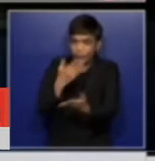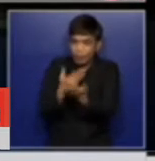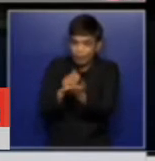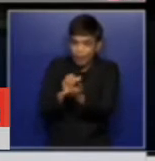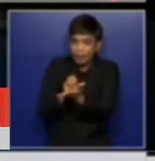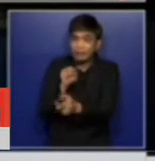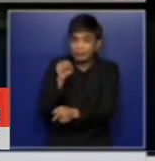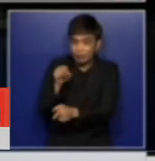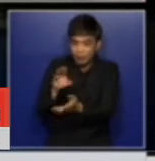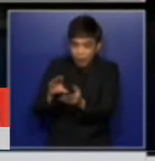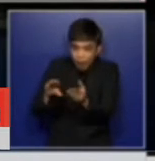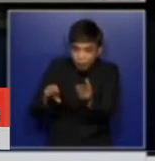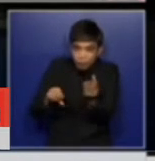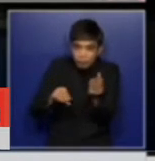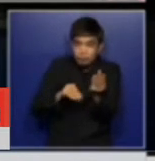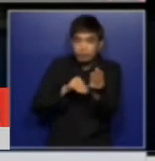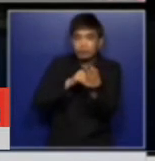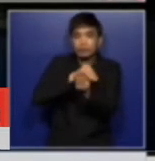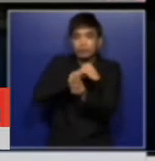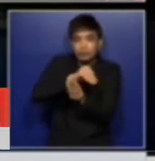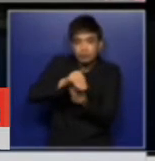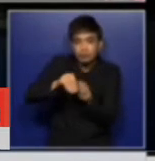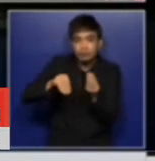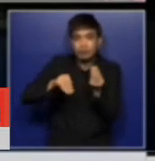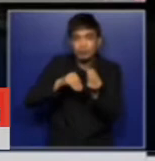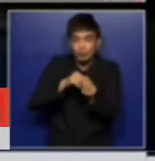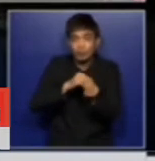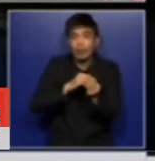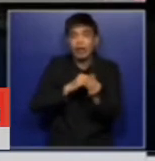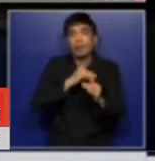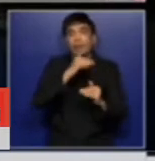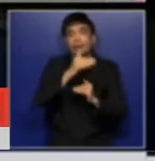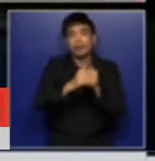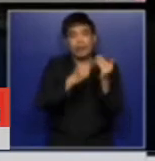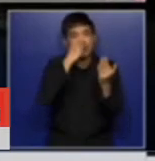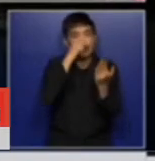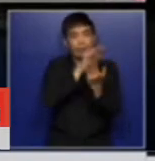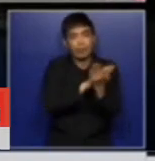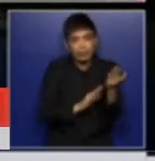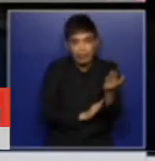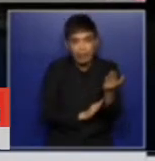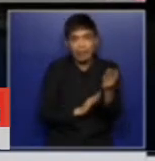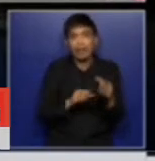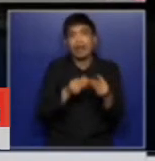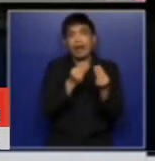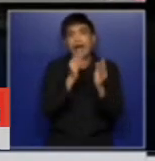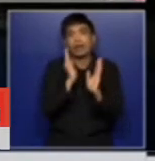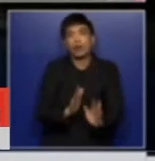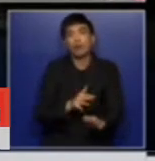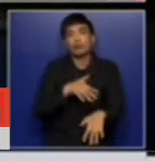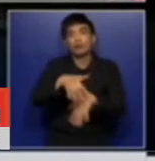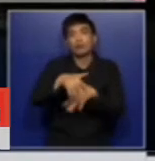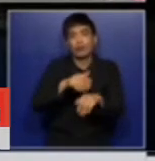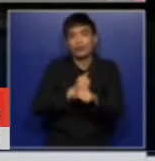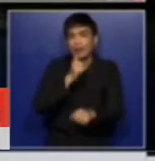ไปเป็นเงินในการพัฒนาประเทศสร้างความมั่งคั่งยั่งยืนให้กับพี่น้องประชาชนคน